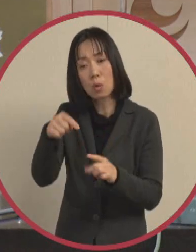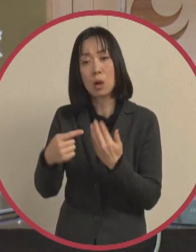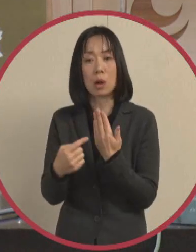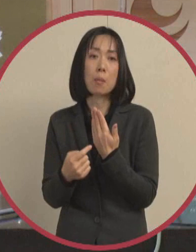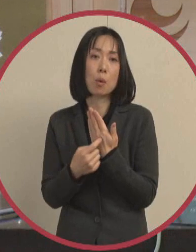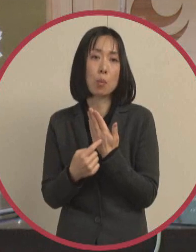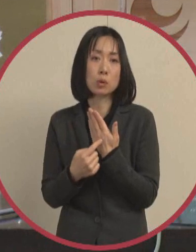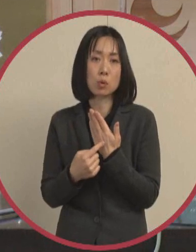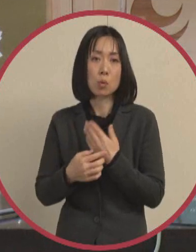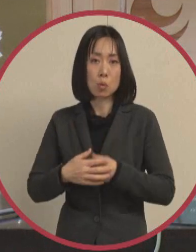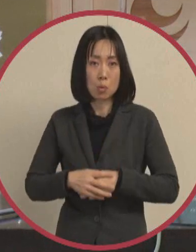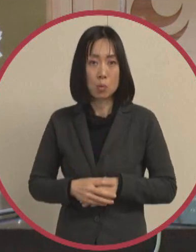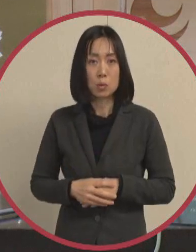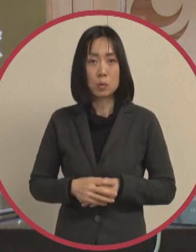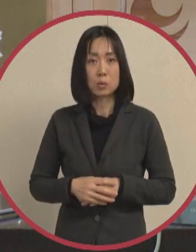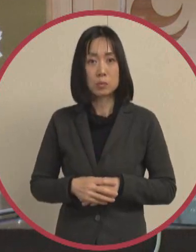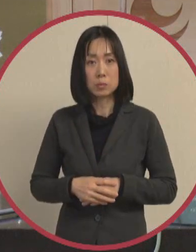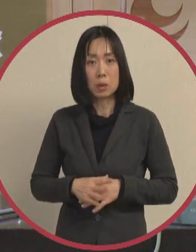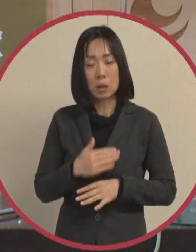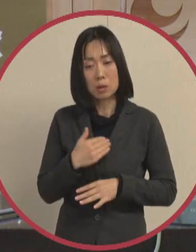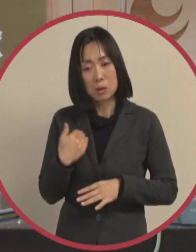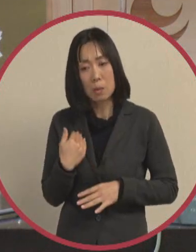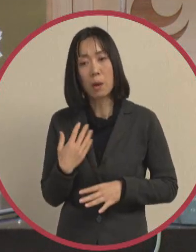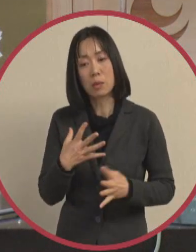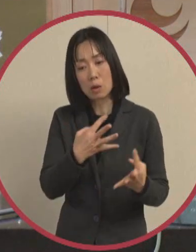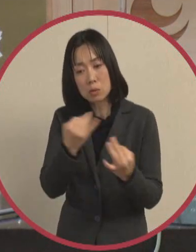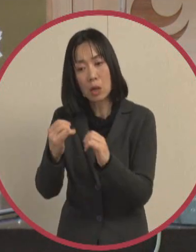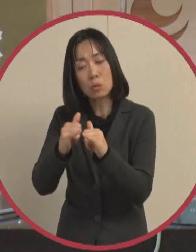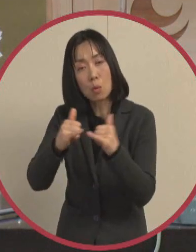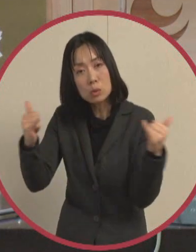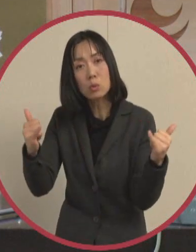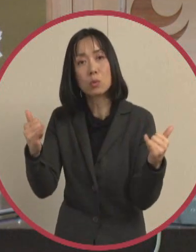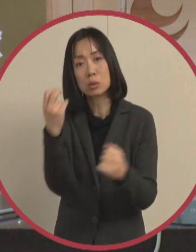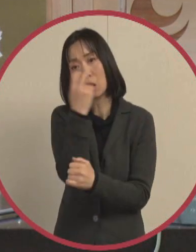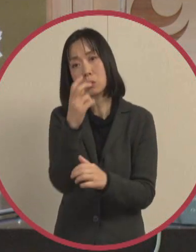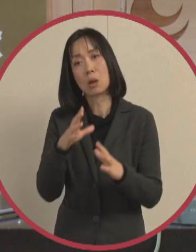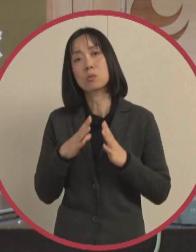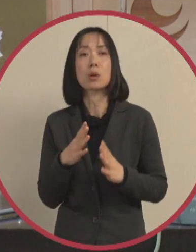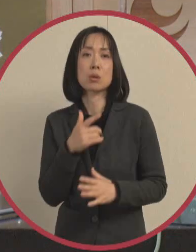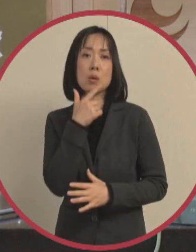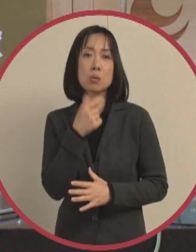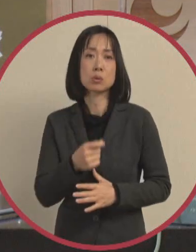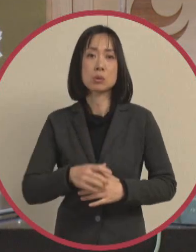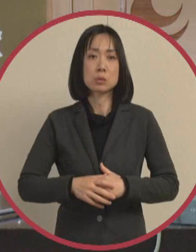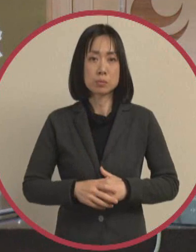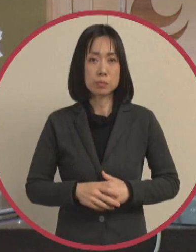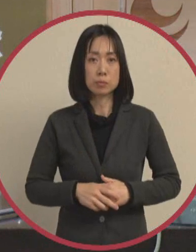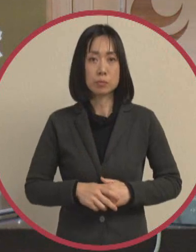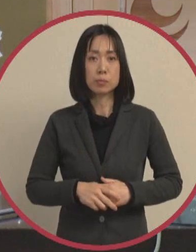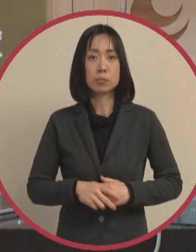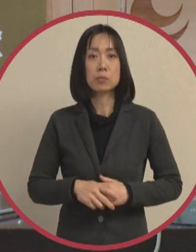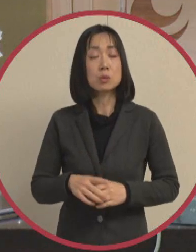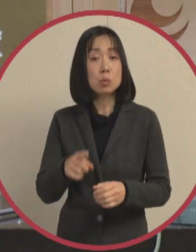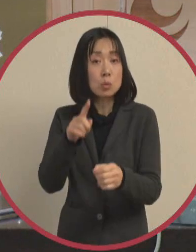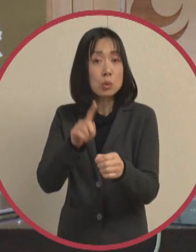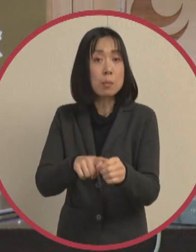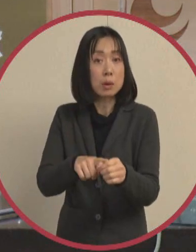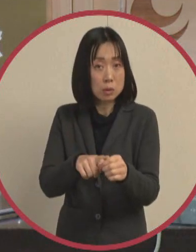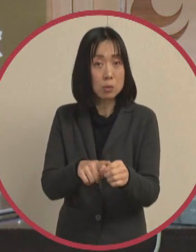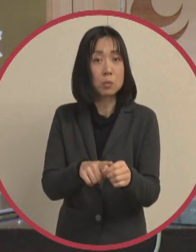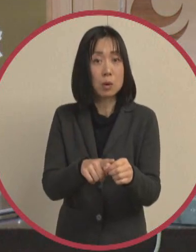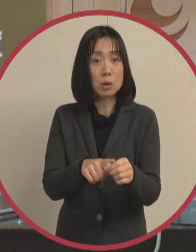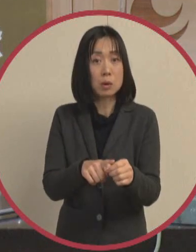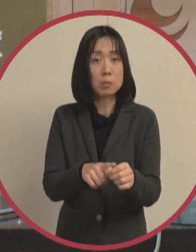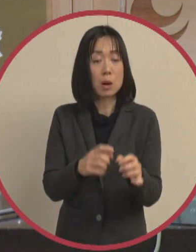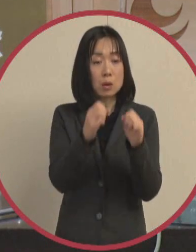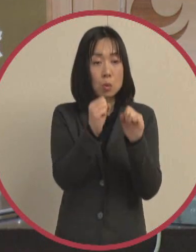ですので、できるだけ多くの方に受験をしていただくということが重要だと思います。 で、まあ、そのためにはですね、居住者の皆